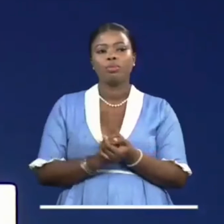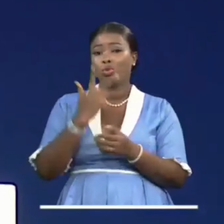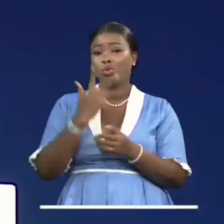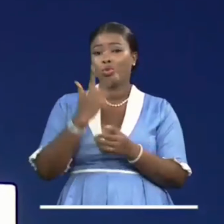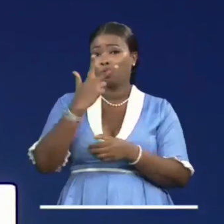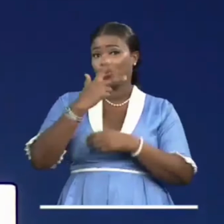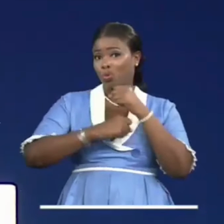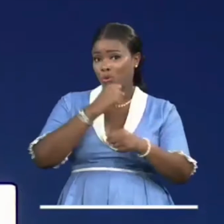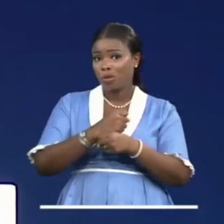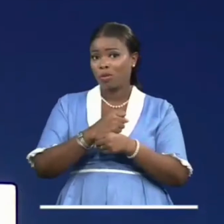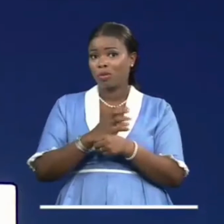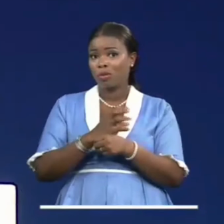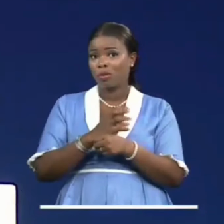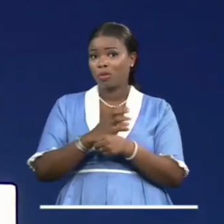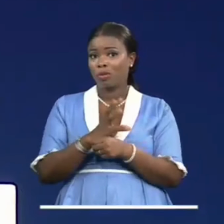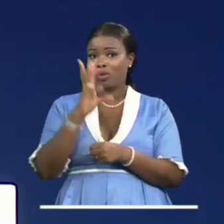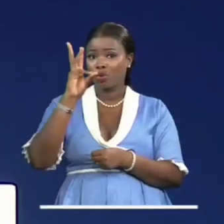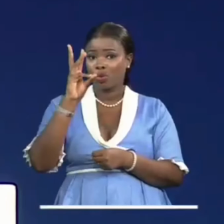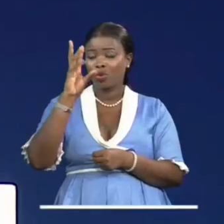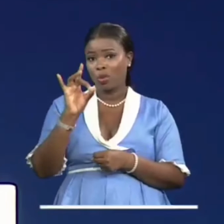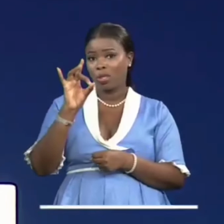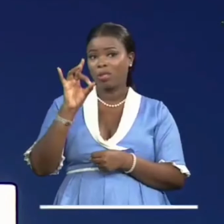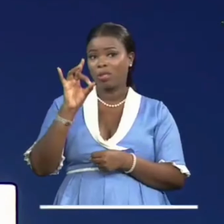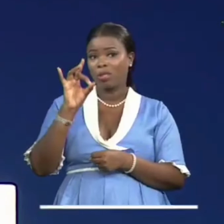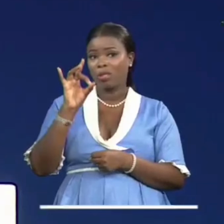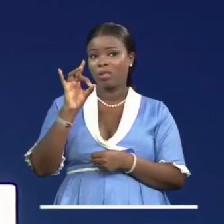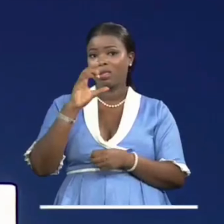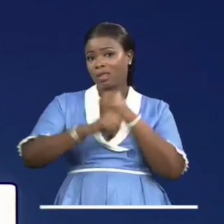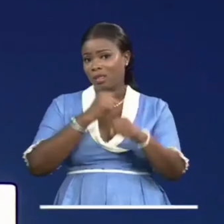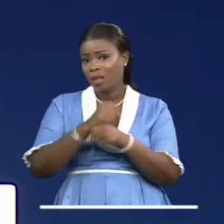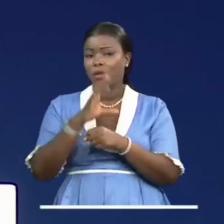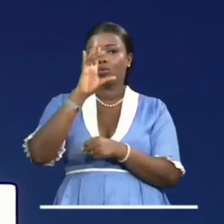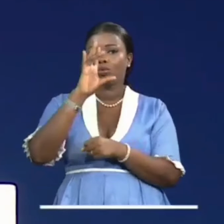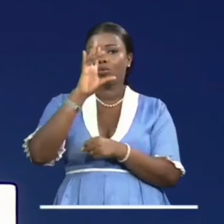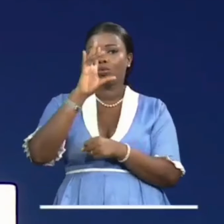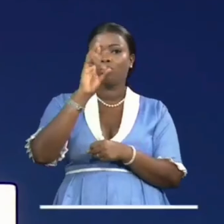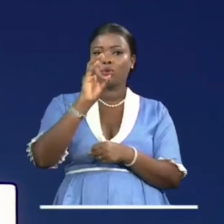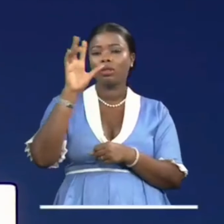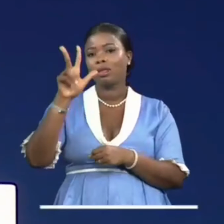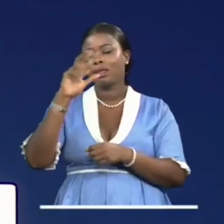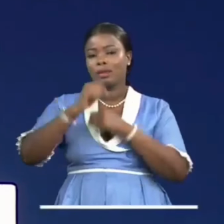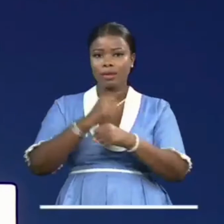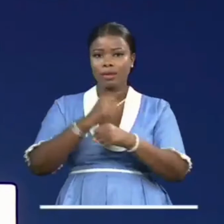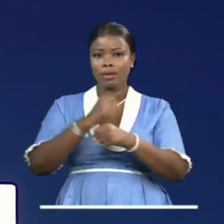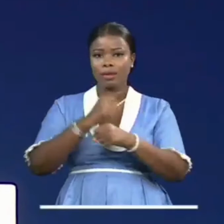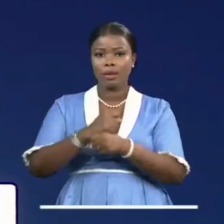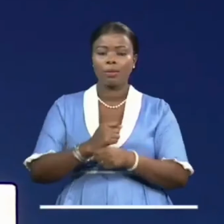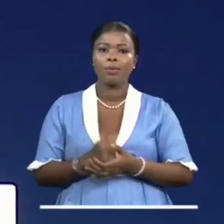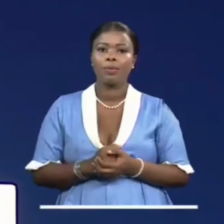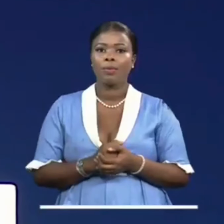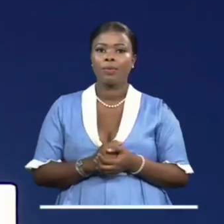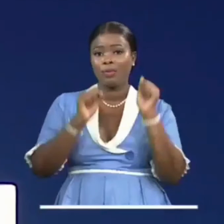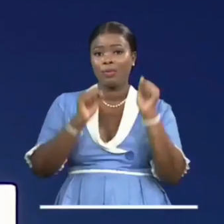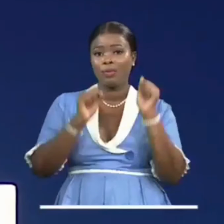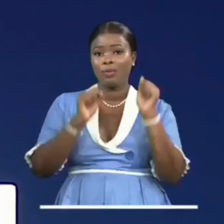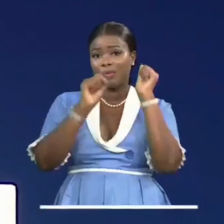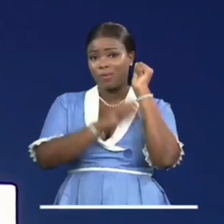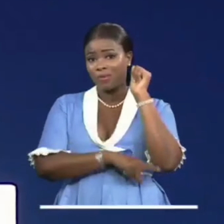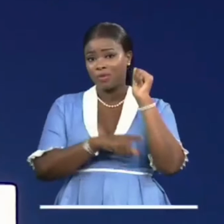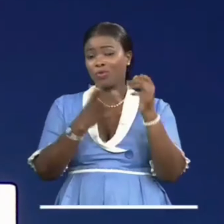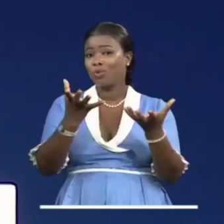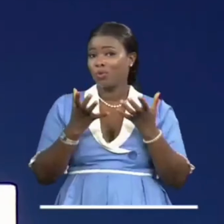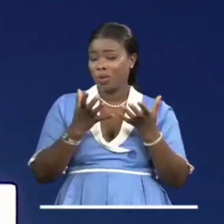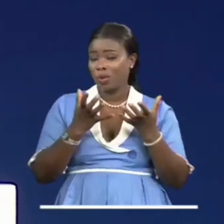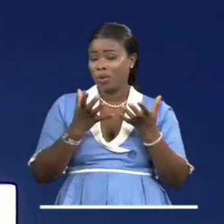68 68 ans à 73 ans c'est fondamental le Sénégal a l'ambition également